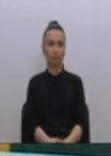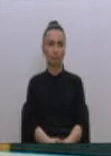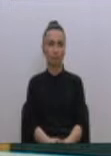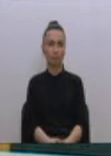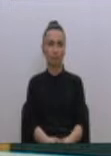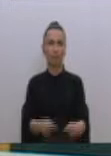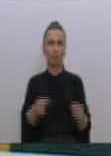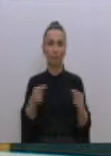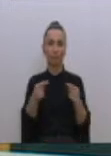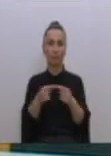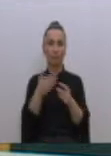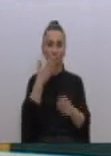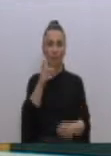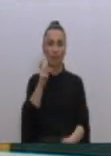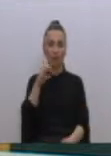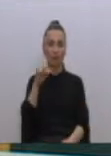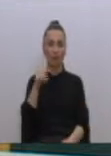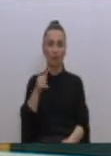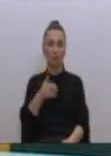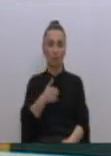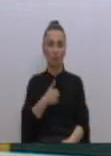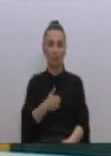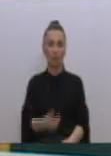აზრდებები ხათია დეკანიძე.